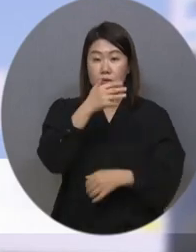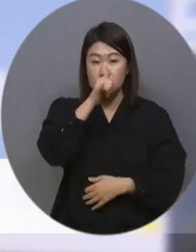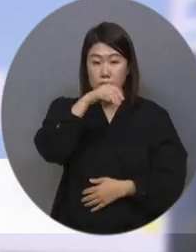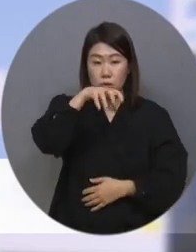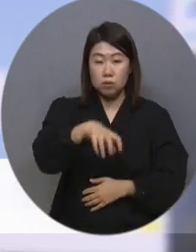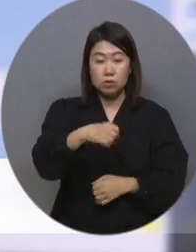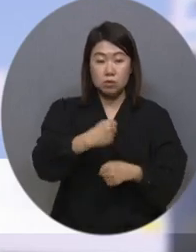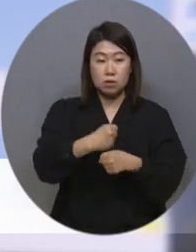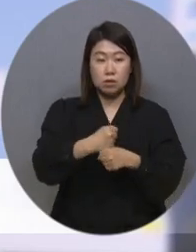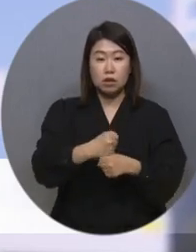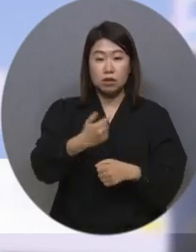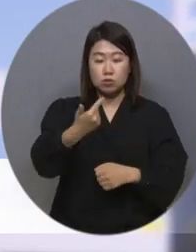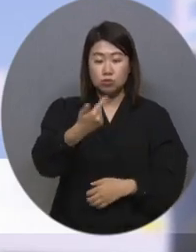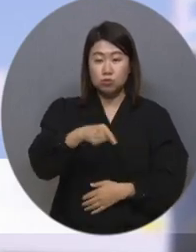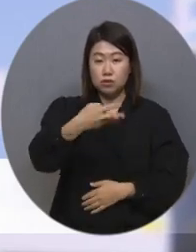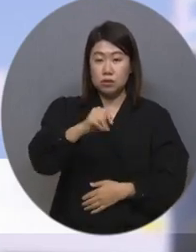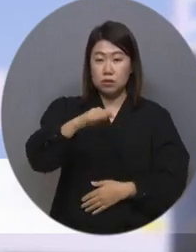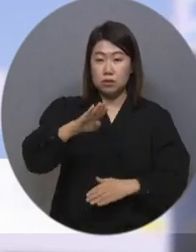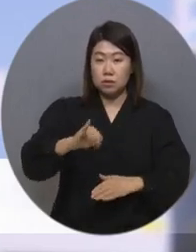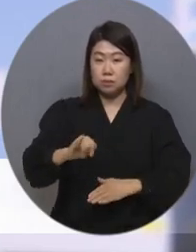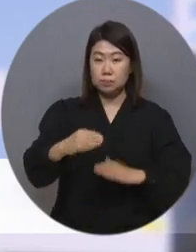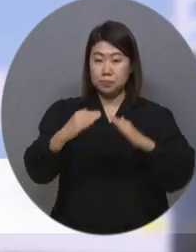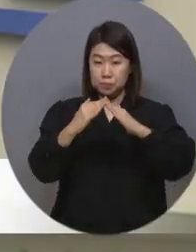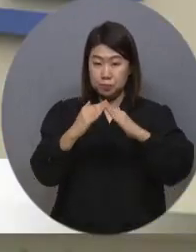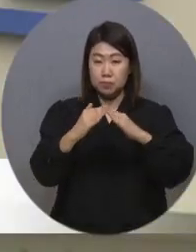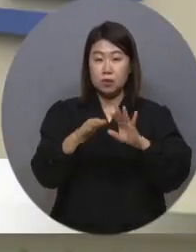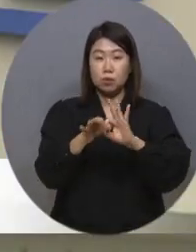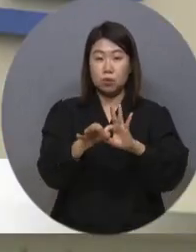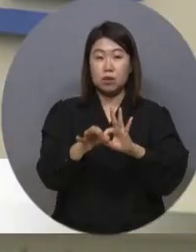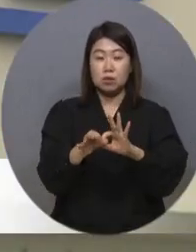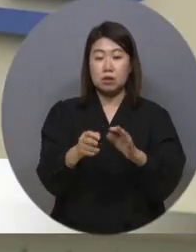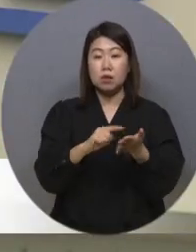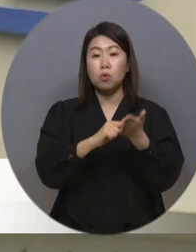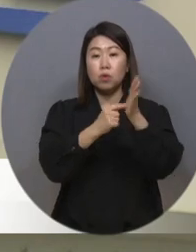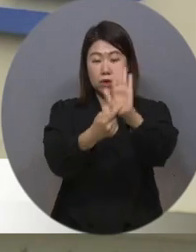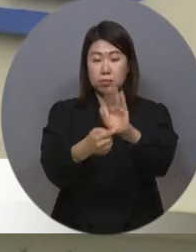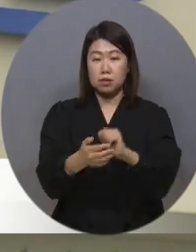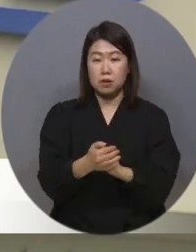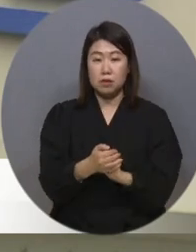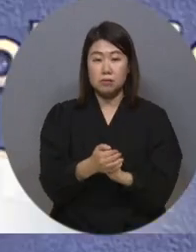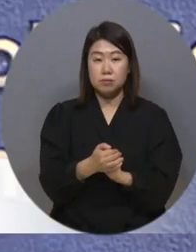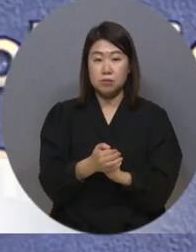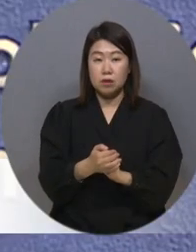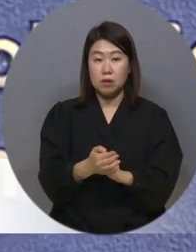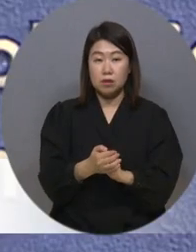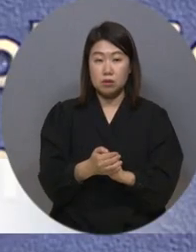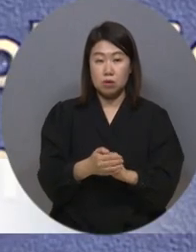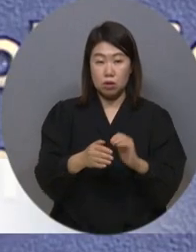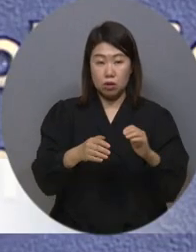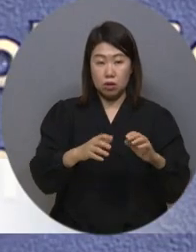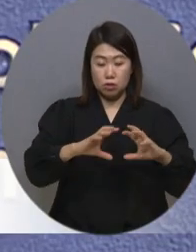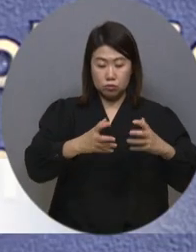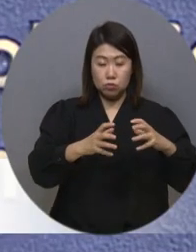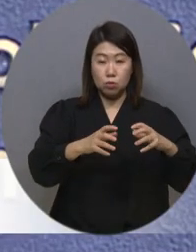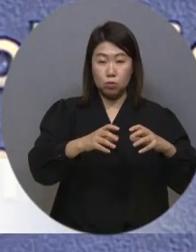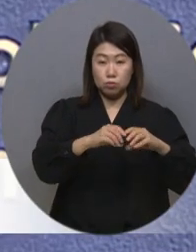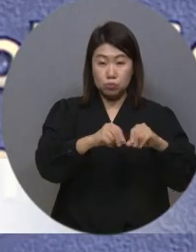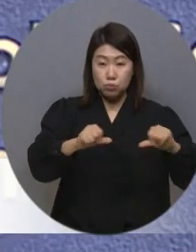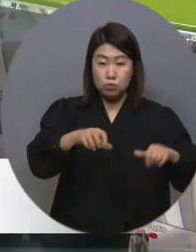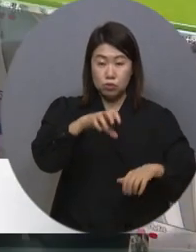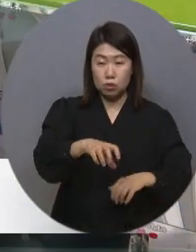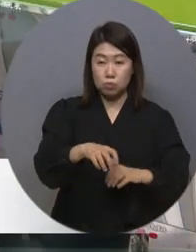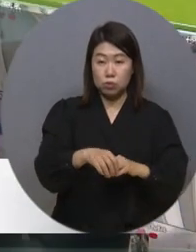13일부터 누리집을 통해 개방했다고 밝혔습니다 공유 플랫폼은 국토부와 기상청 등 재난관리